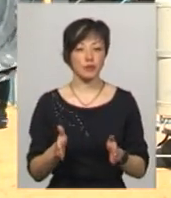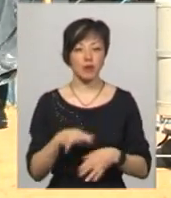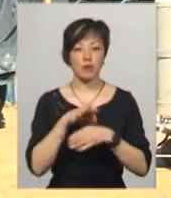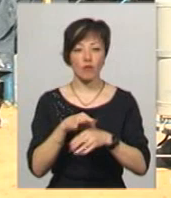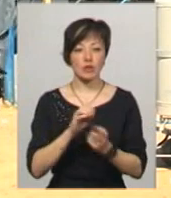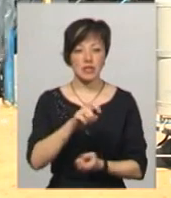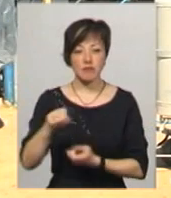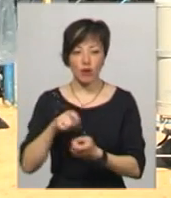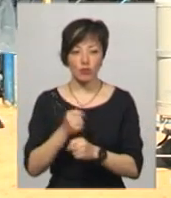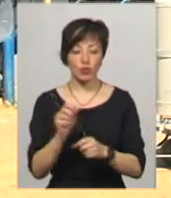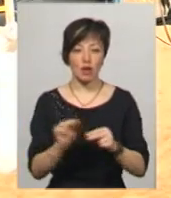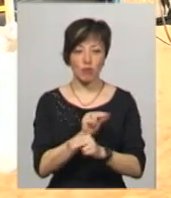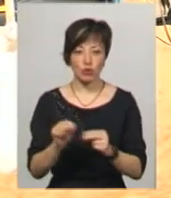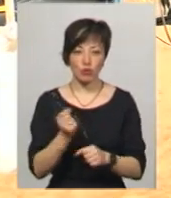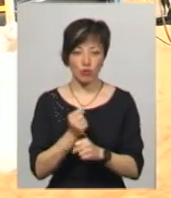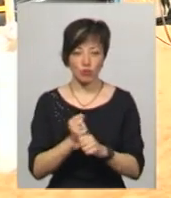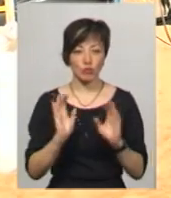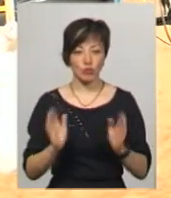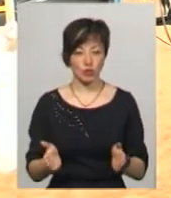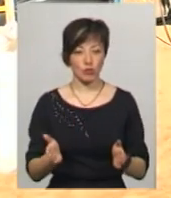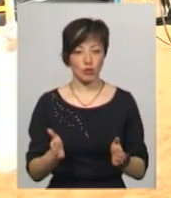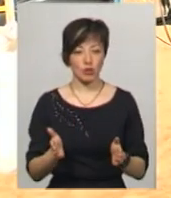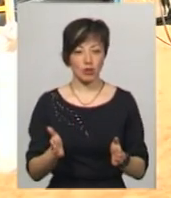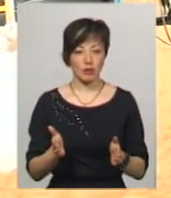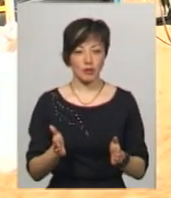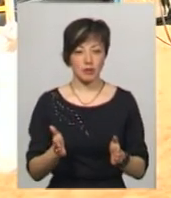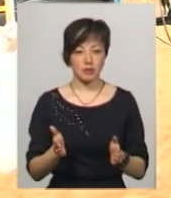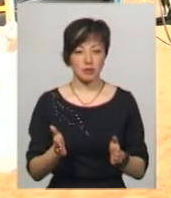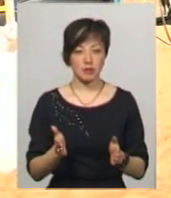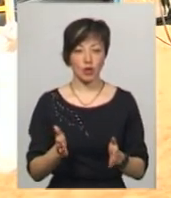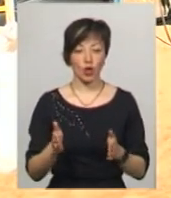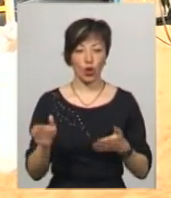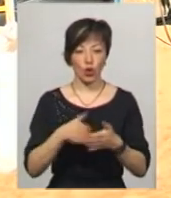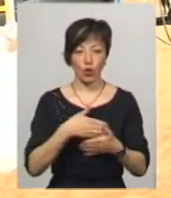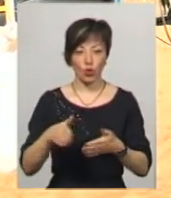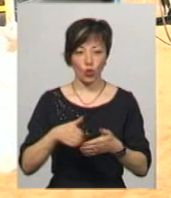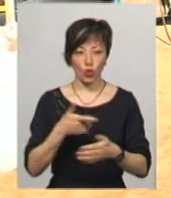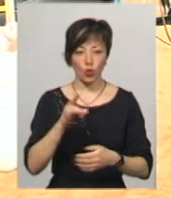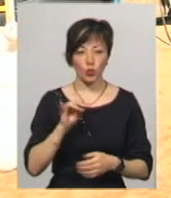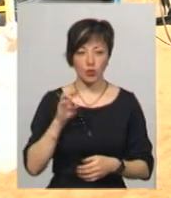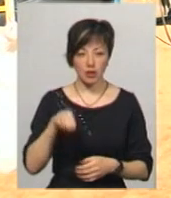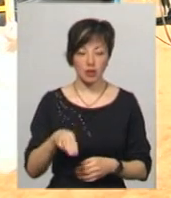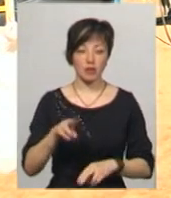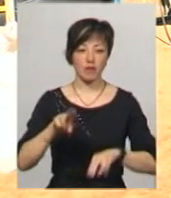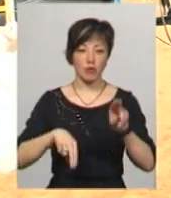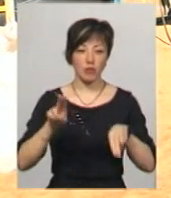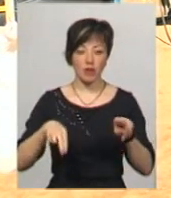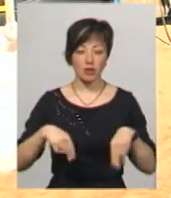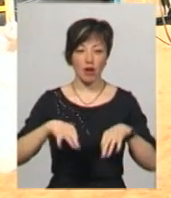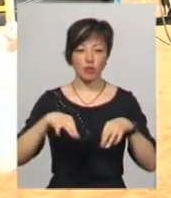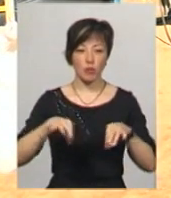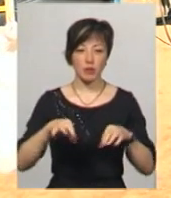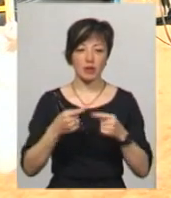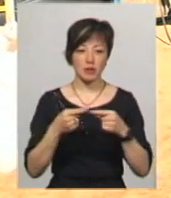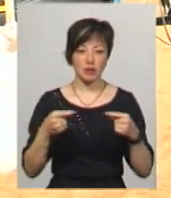проводити зварювальні роботи, ремонтні роботи. Ми будемо їх і ґрунтувати, і красити автомобільними